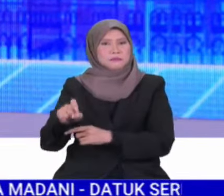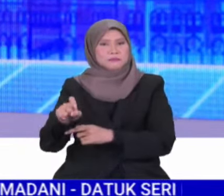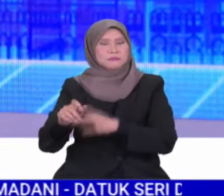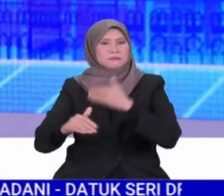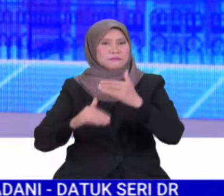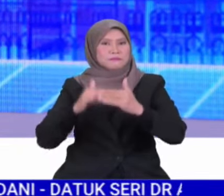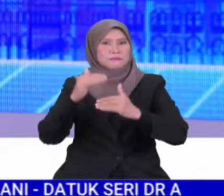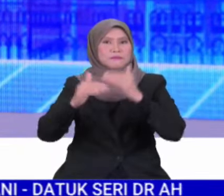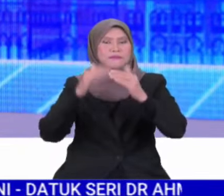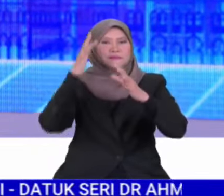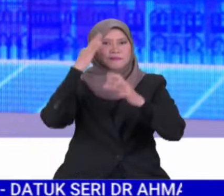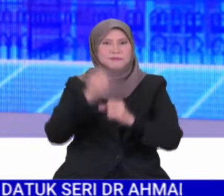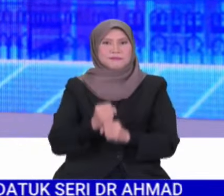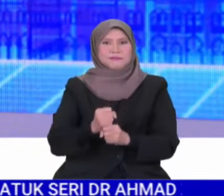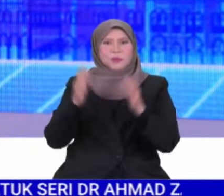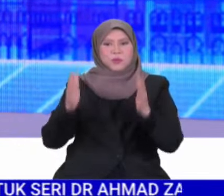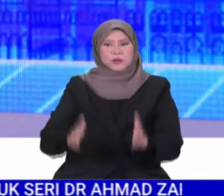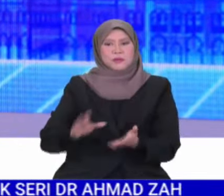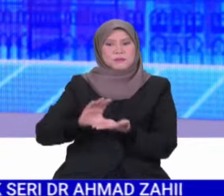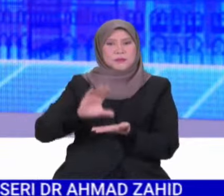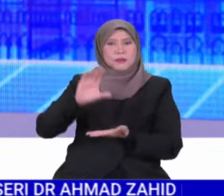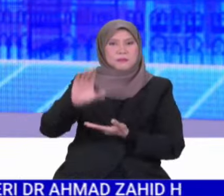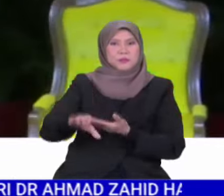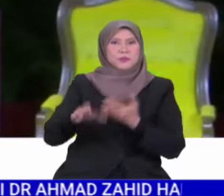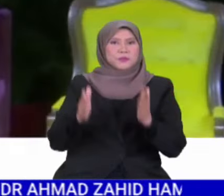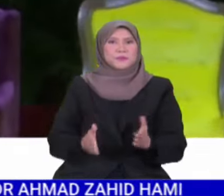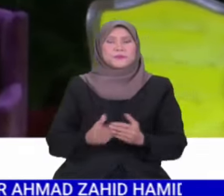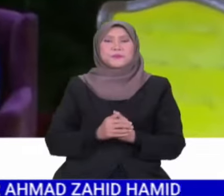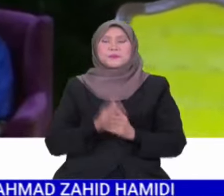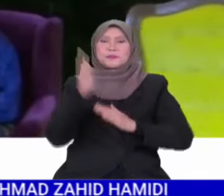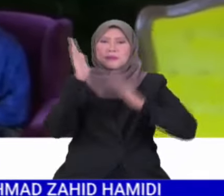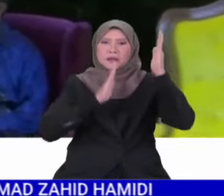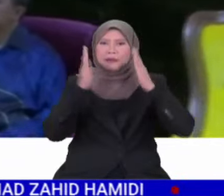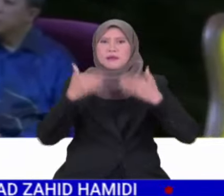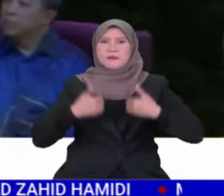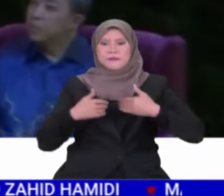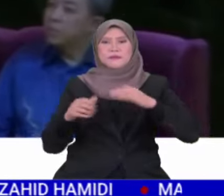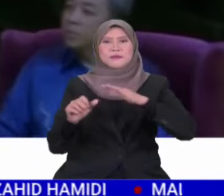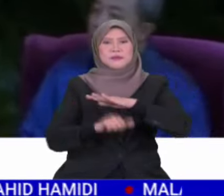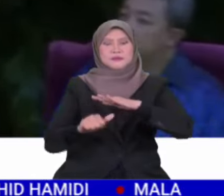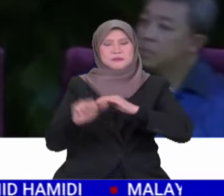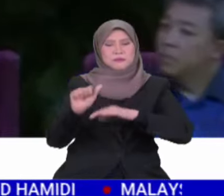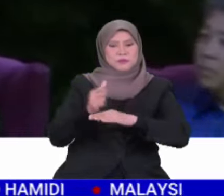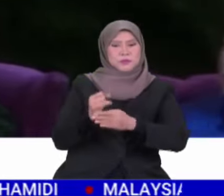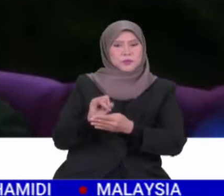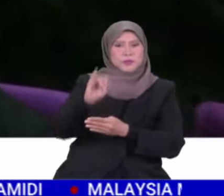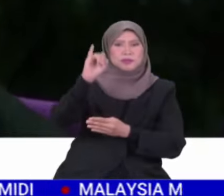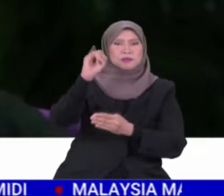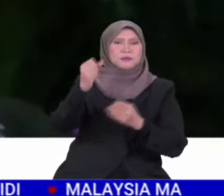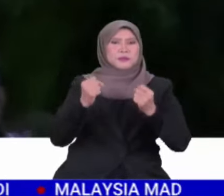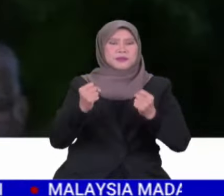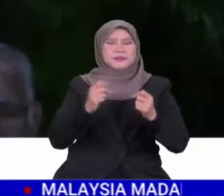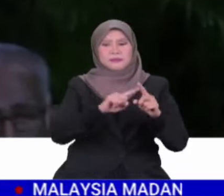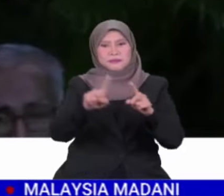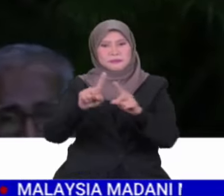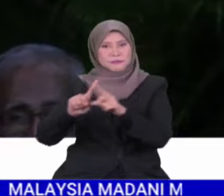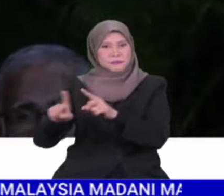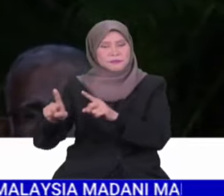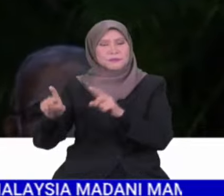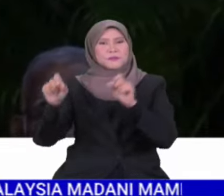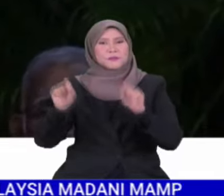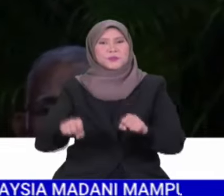untuk membina keyakinan pelabur. Tegas baginda, Malaysia mempunyai asas institusi yang kukuh dalam pelbagai aspek dan